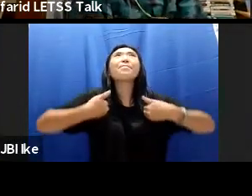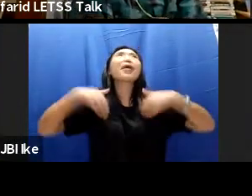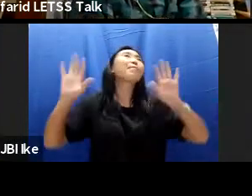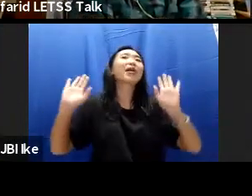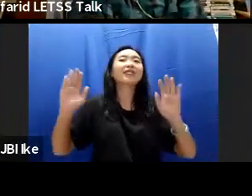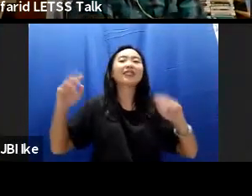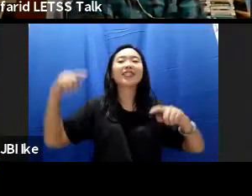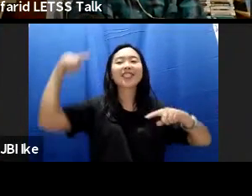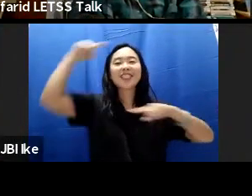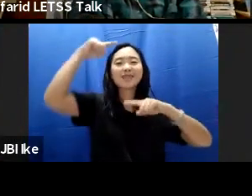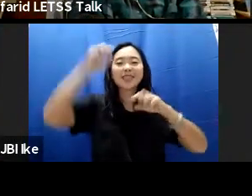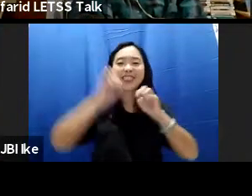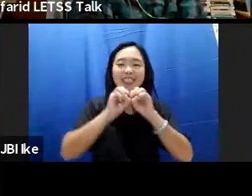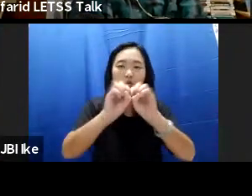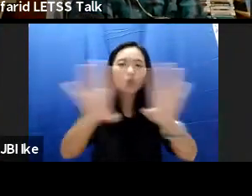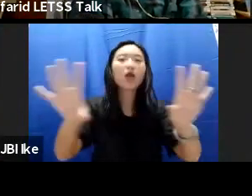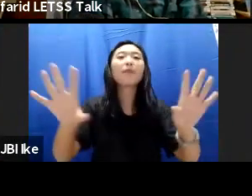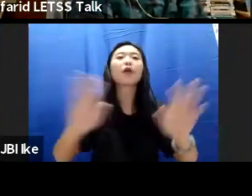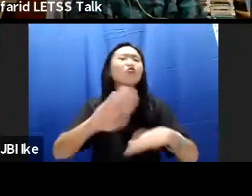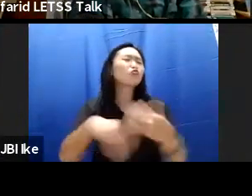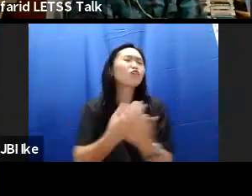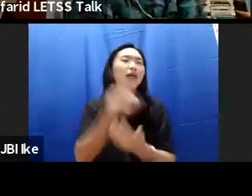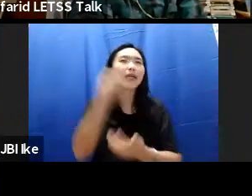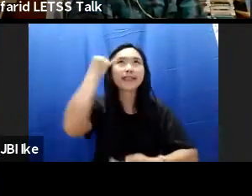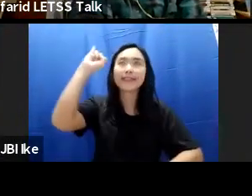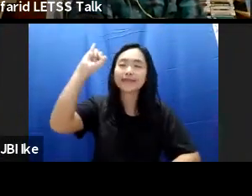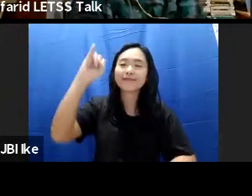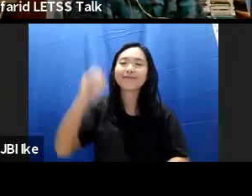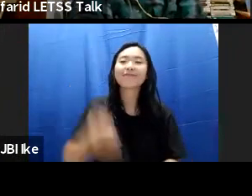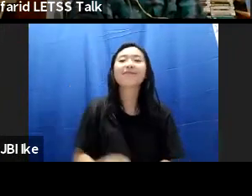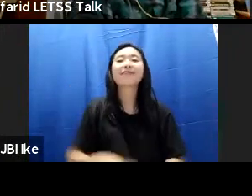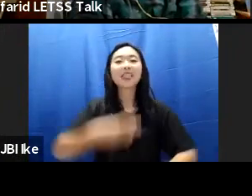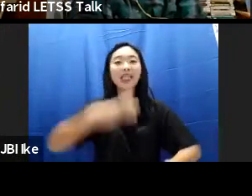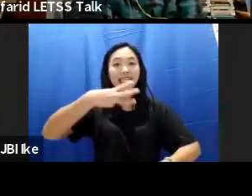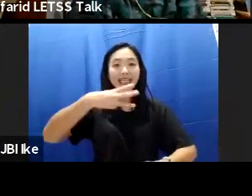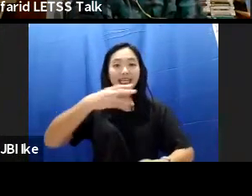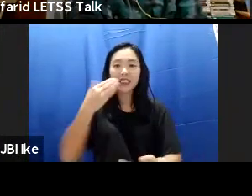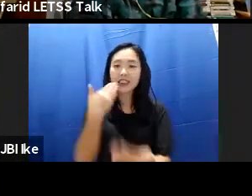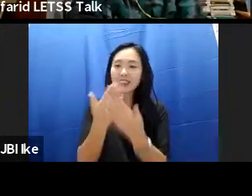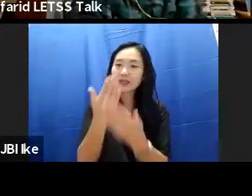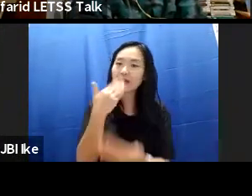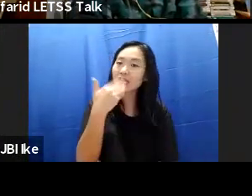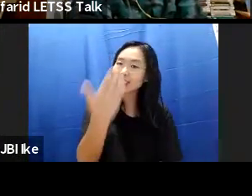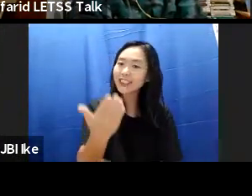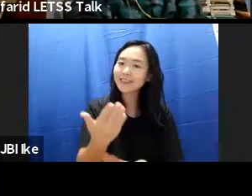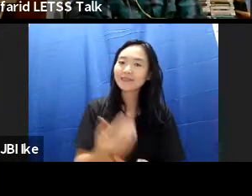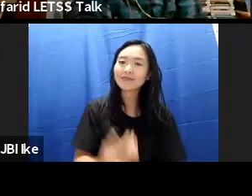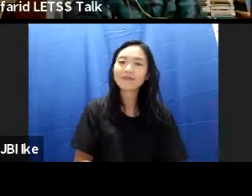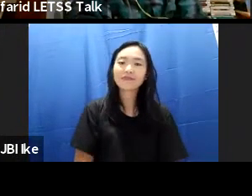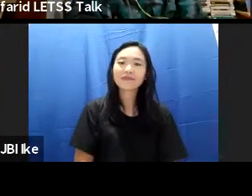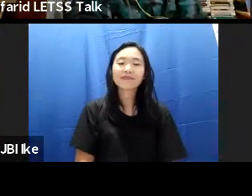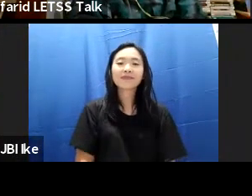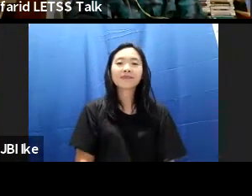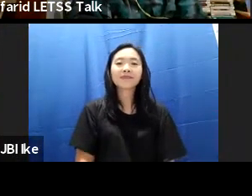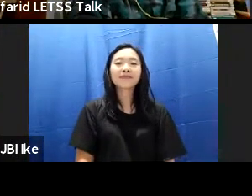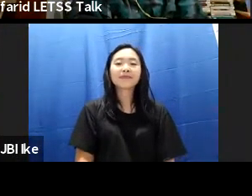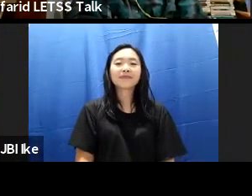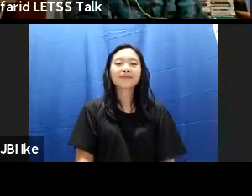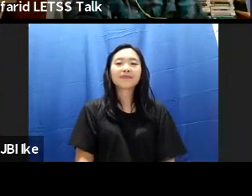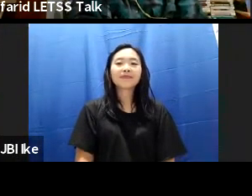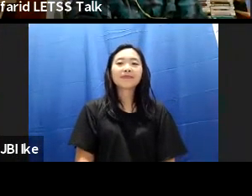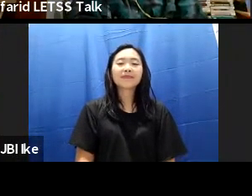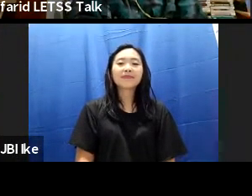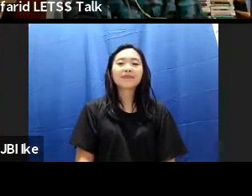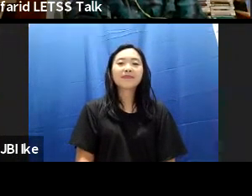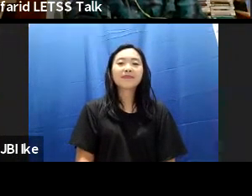kasih. Baik, Kak Els, terima kasih. Rupanya selain karena menjadi akademisi itu pilihan yang strategis, tapi juga